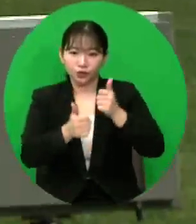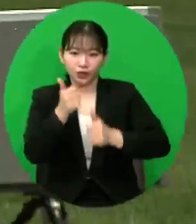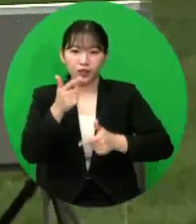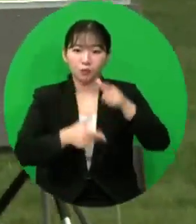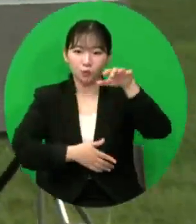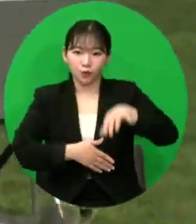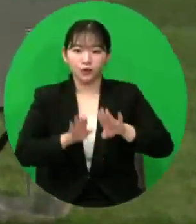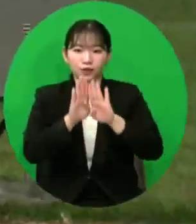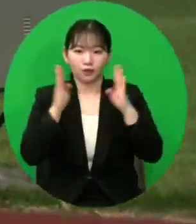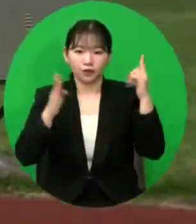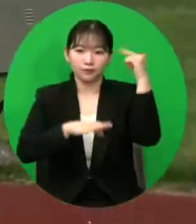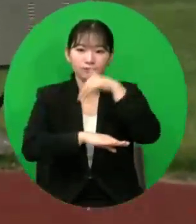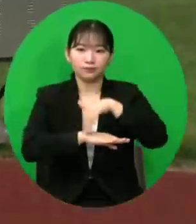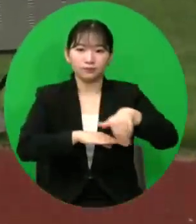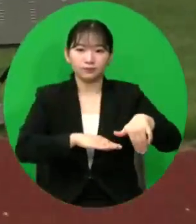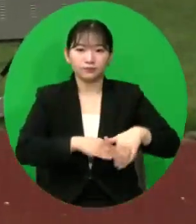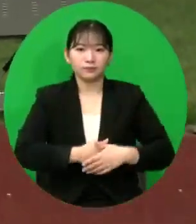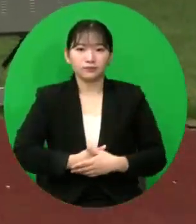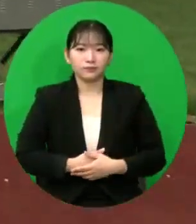목포에서 펼쳐집니다